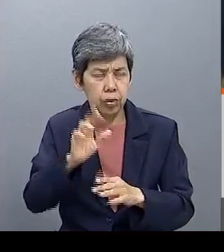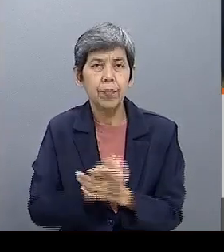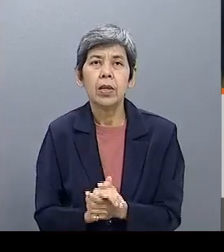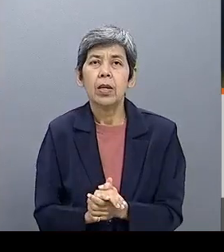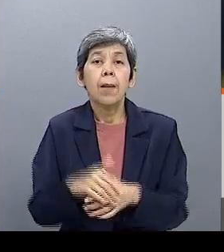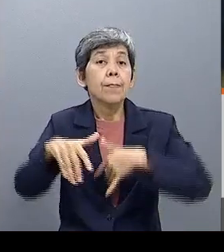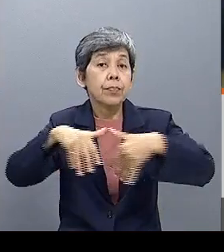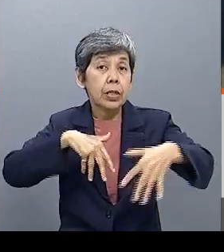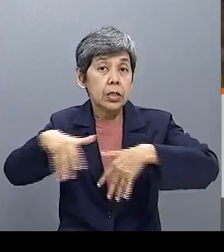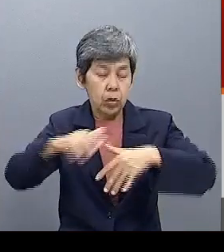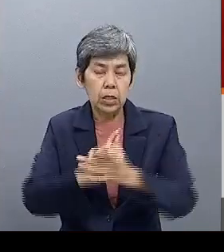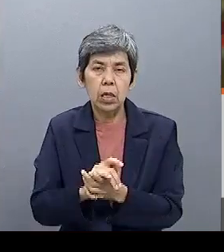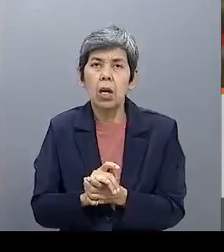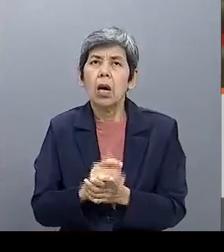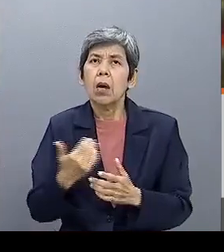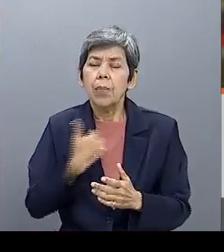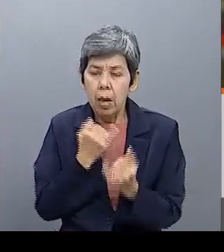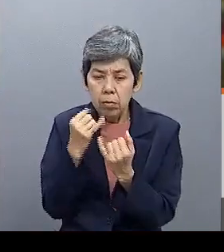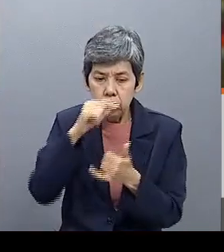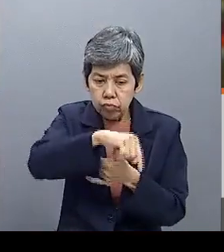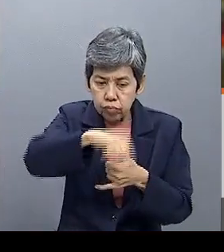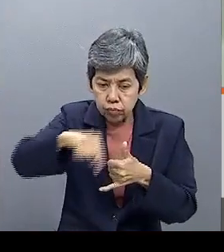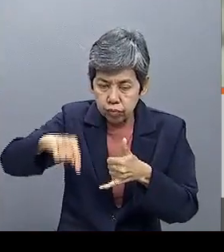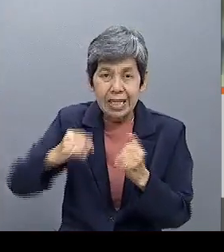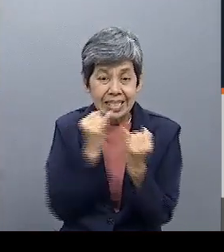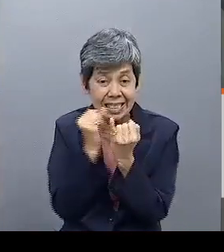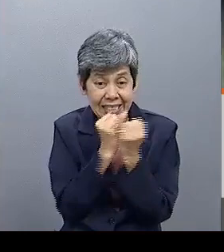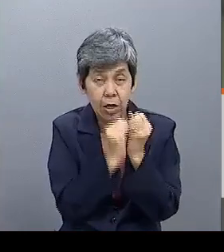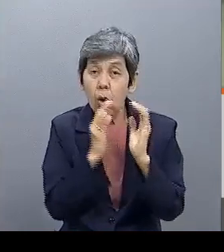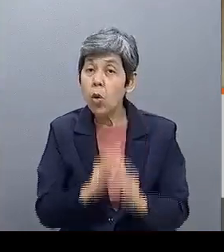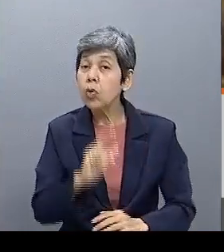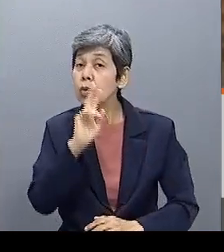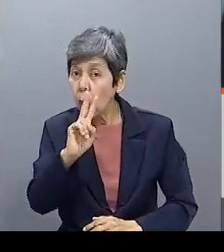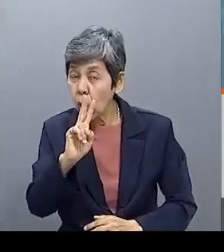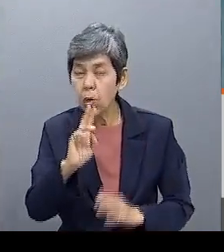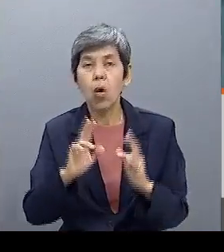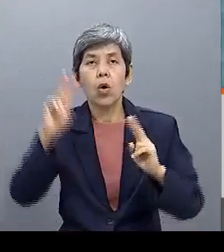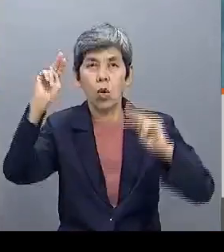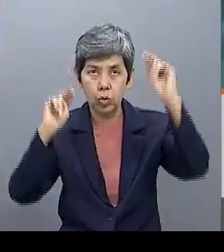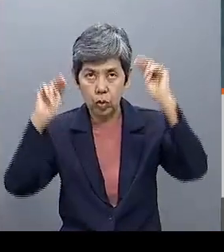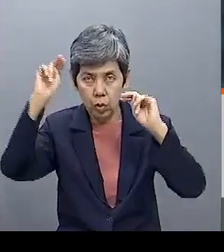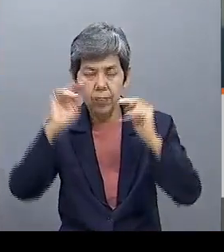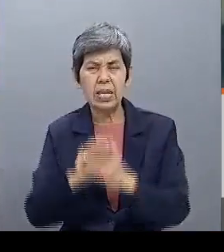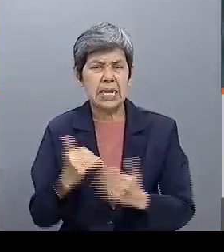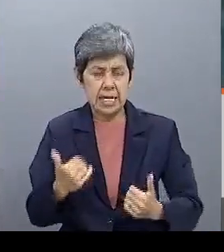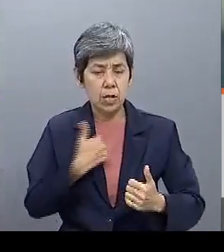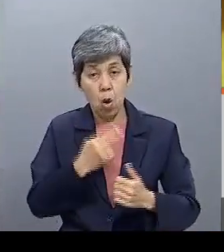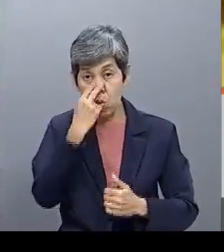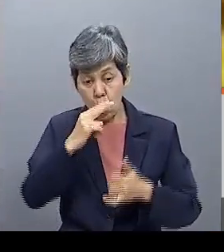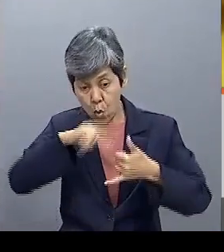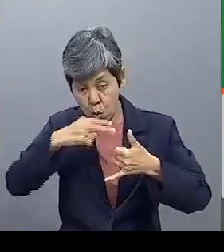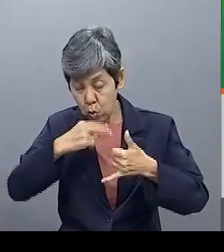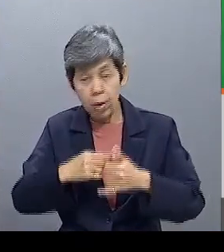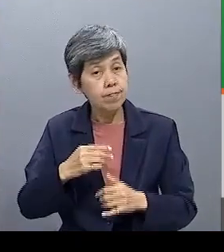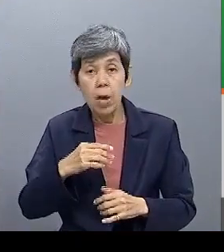ที่สัมผัสใกล้ชิดผู้ป่วยคนพิเศษ 9จำนวน 2คนในจังหวัดนครสวรรค์นะว่าผลตรวจตัวอย่างไม่พบเชื้อ